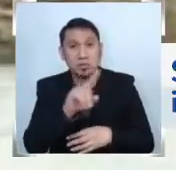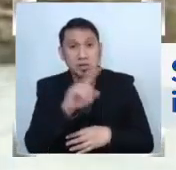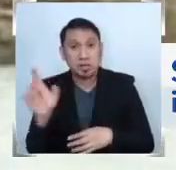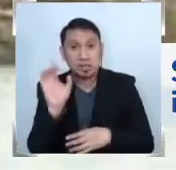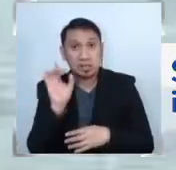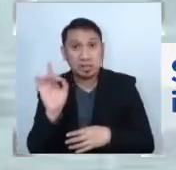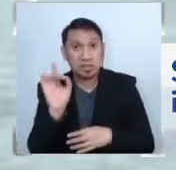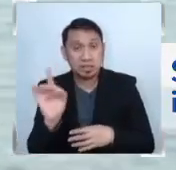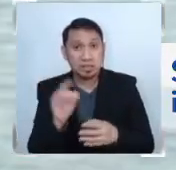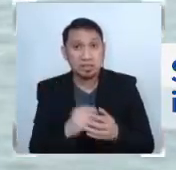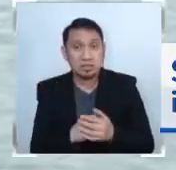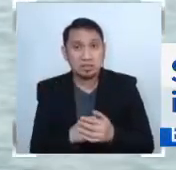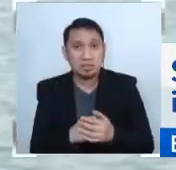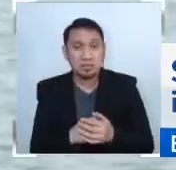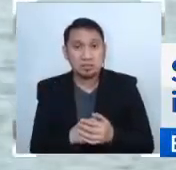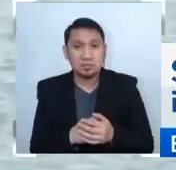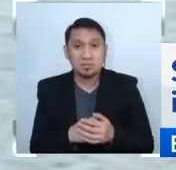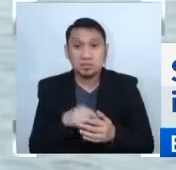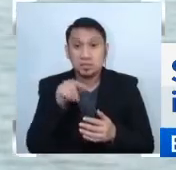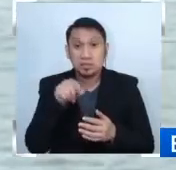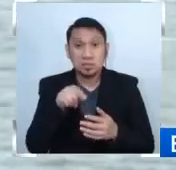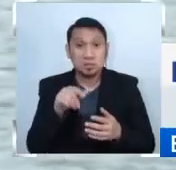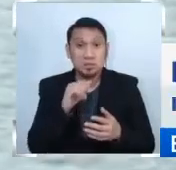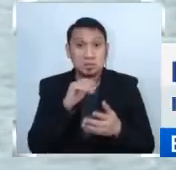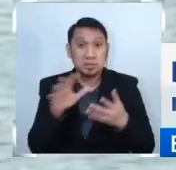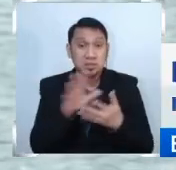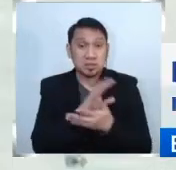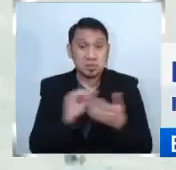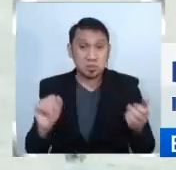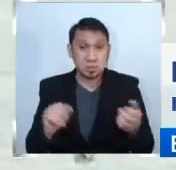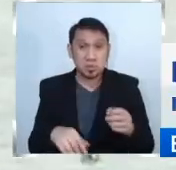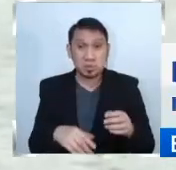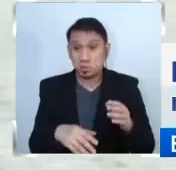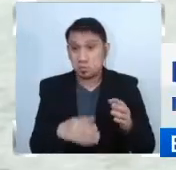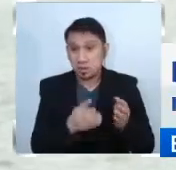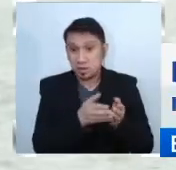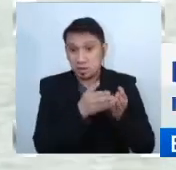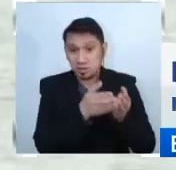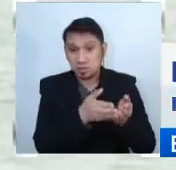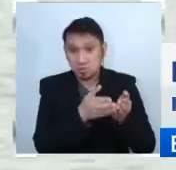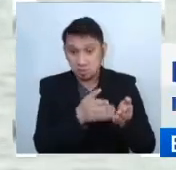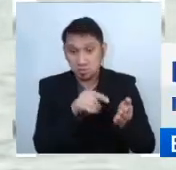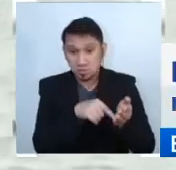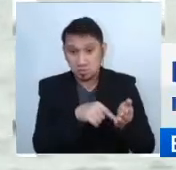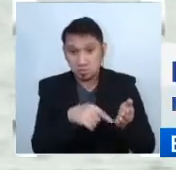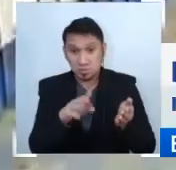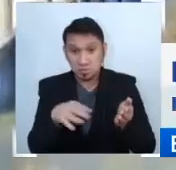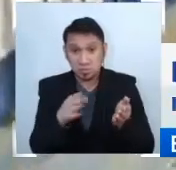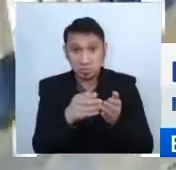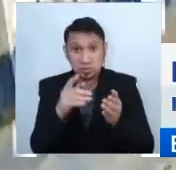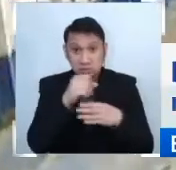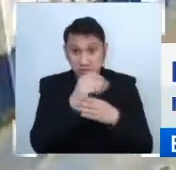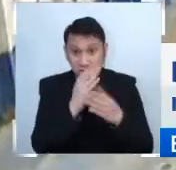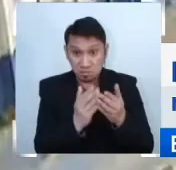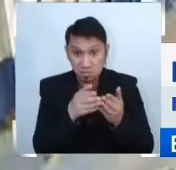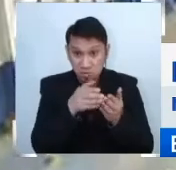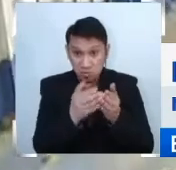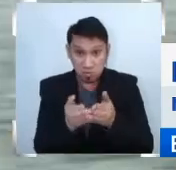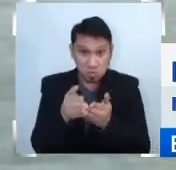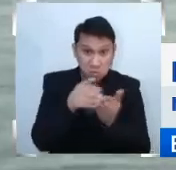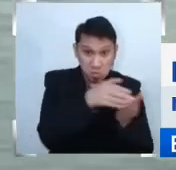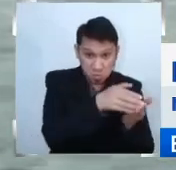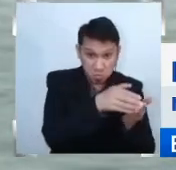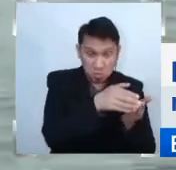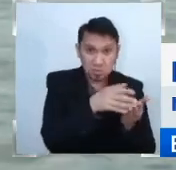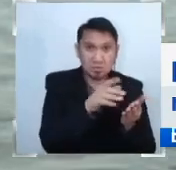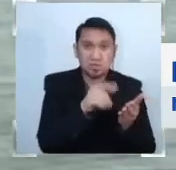Hindi rin po nakaligtas sa pinsala ng bagyo ang ilang sasakyang pandagat sa Bohol. Ang ilang barko sumadsad sa mababaw na bahagi ng dagat, habang